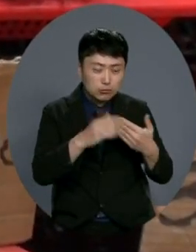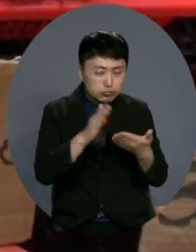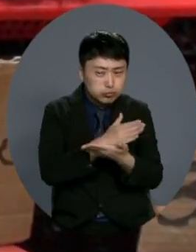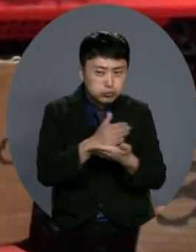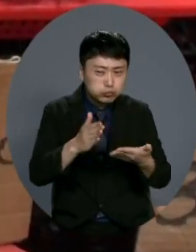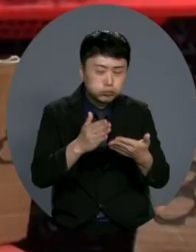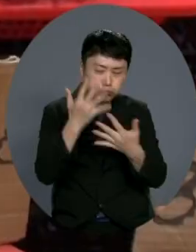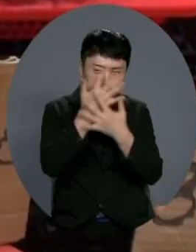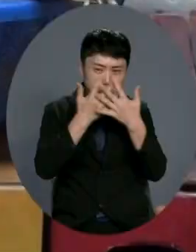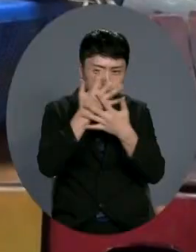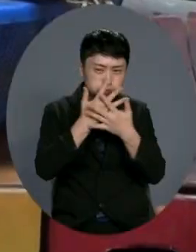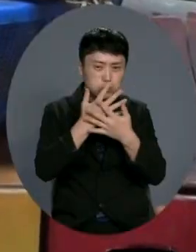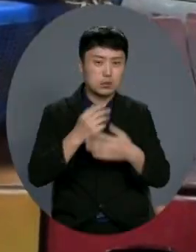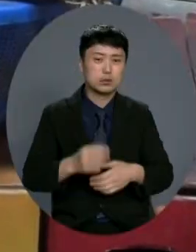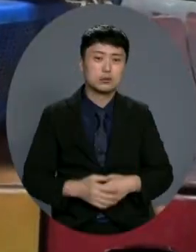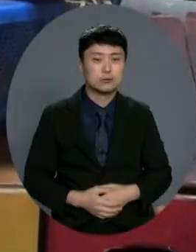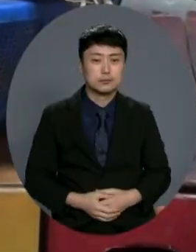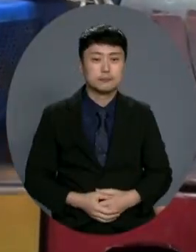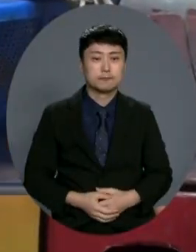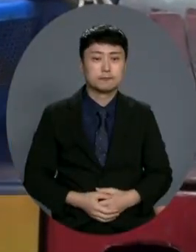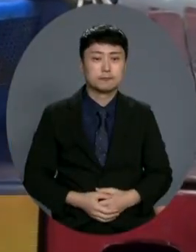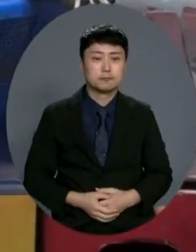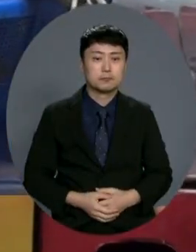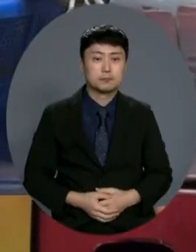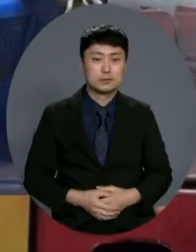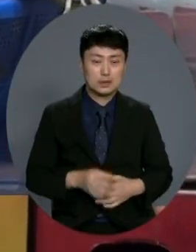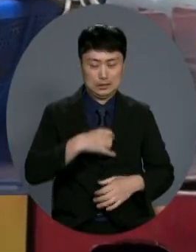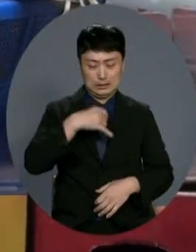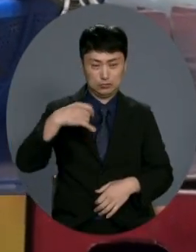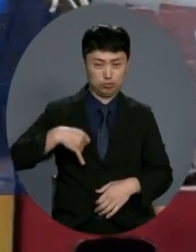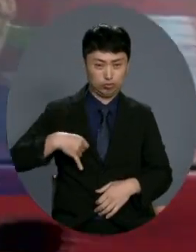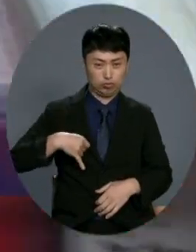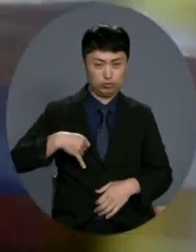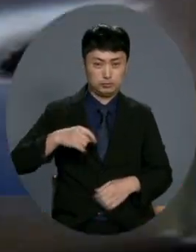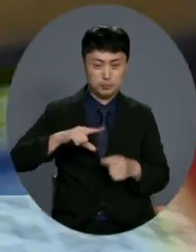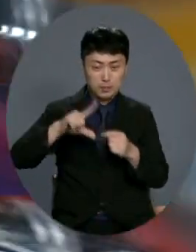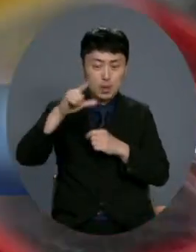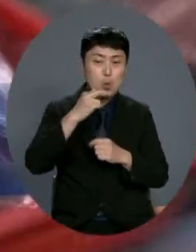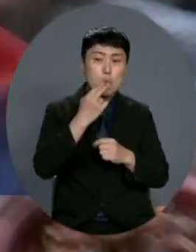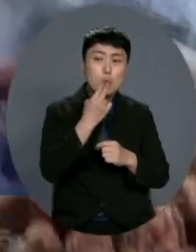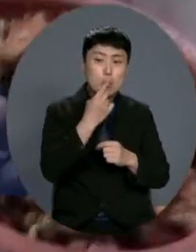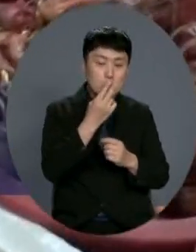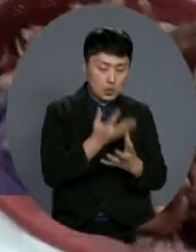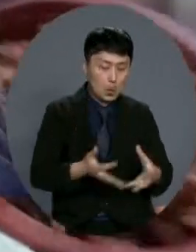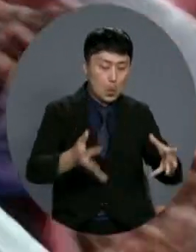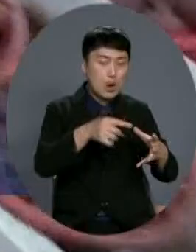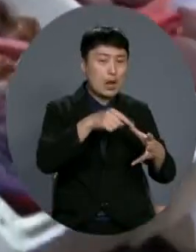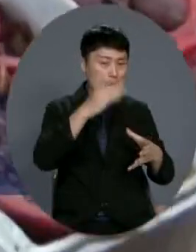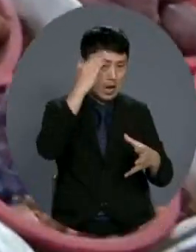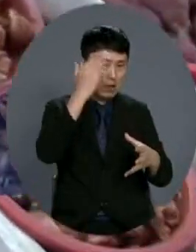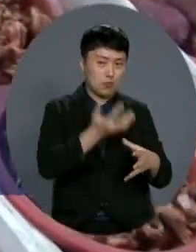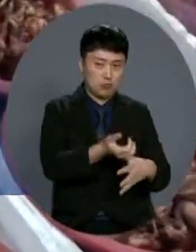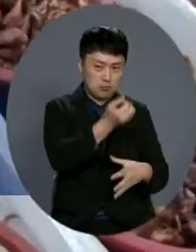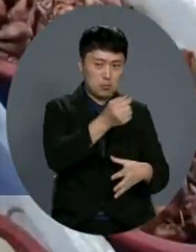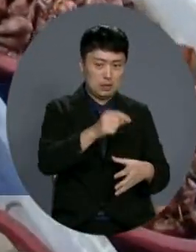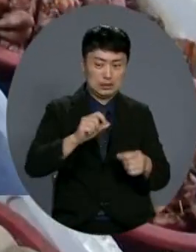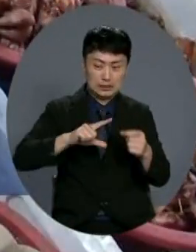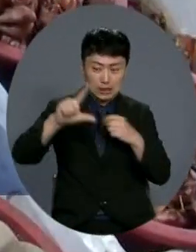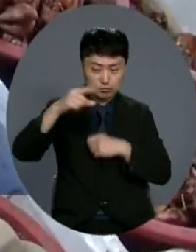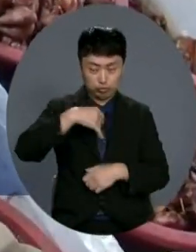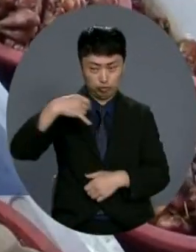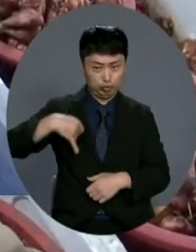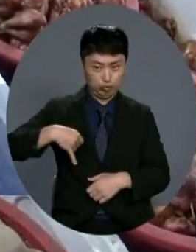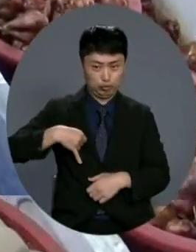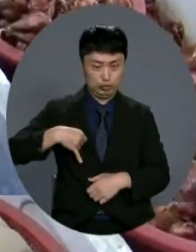어렵기는 마찬가지입니다. 이거는 다 중국산이고요. 저 봉지만 국산이에요. 아, 이거 봉지만 국산이고요. 나머지는 다 중국산으로